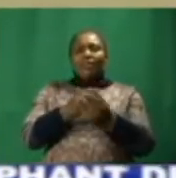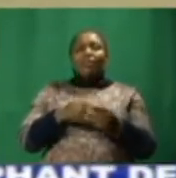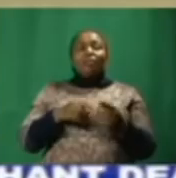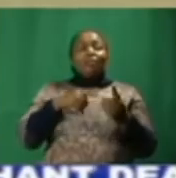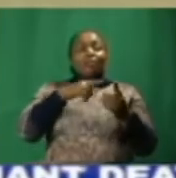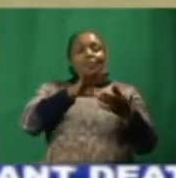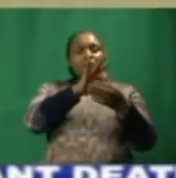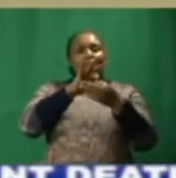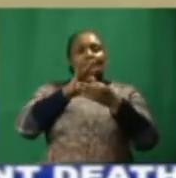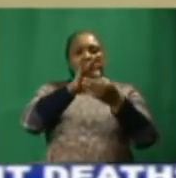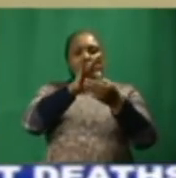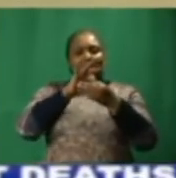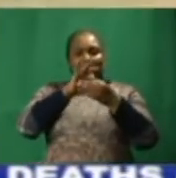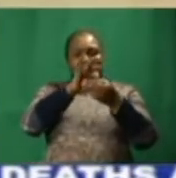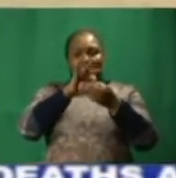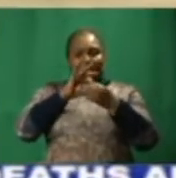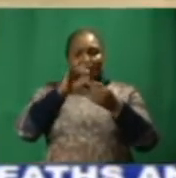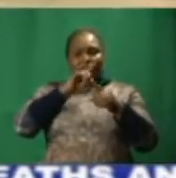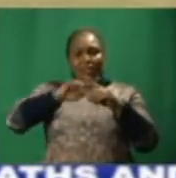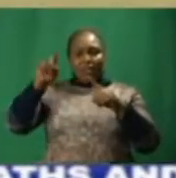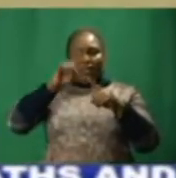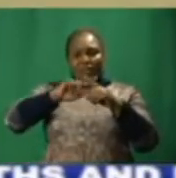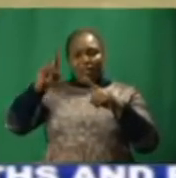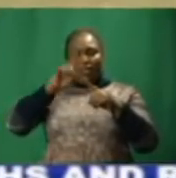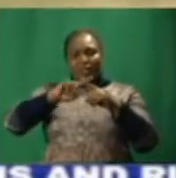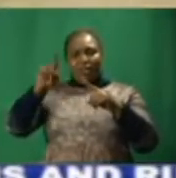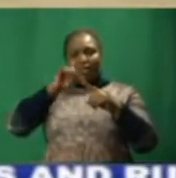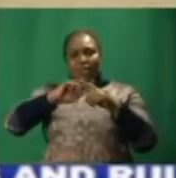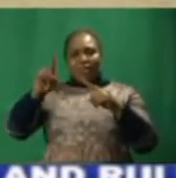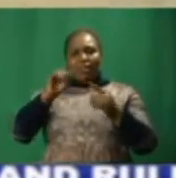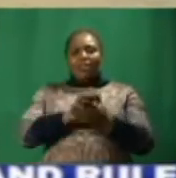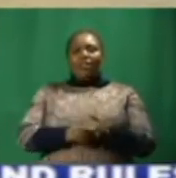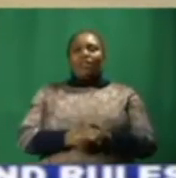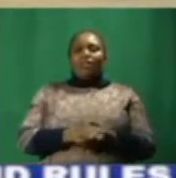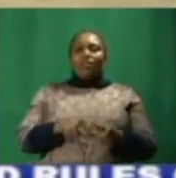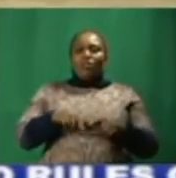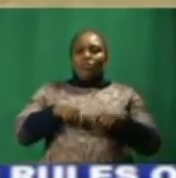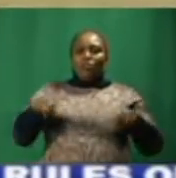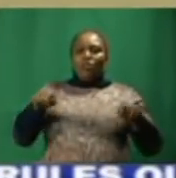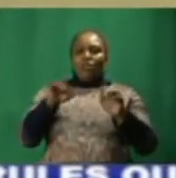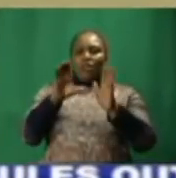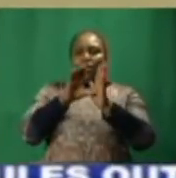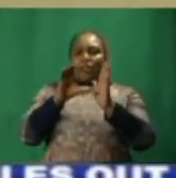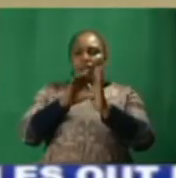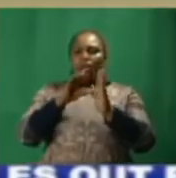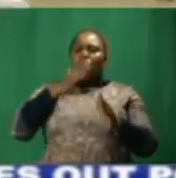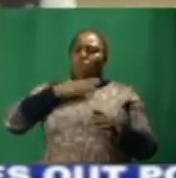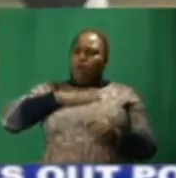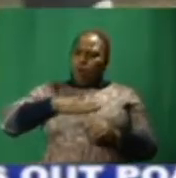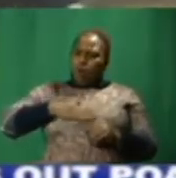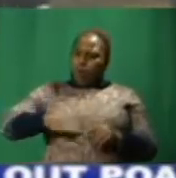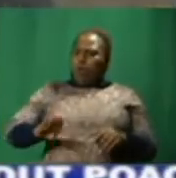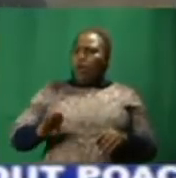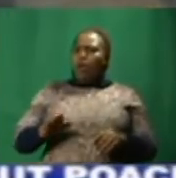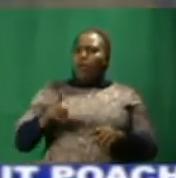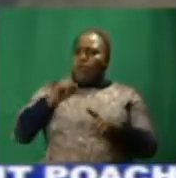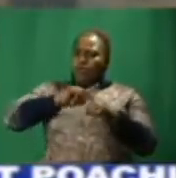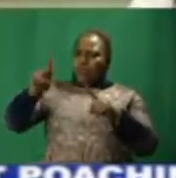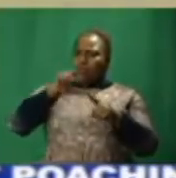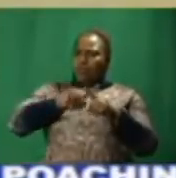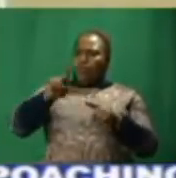lemele tinhlangano letidlalisa imidlalo kuleli i-National Sports Council kuthi ide bungoti